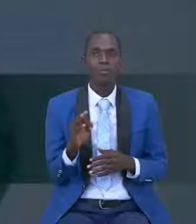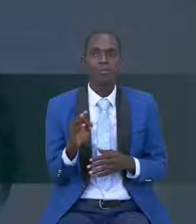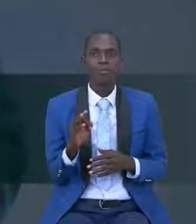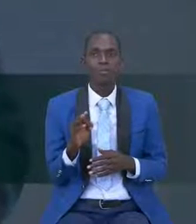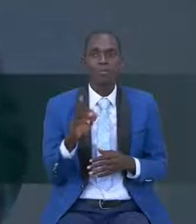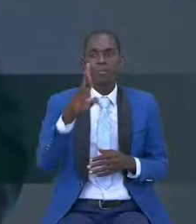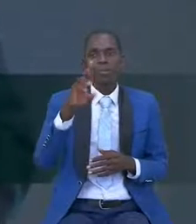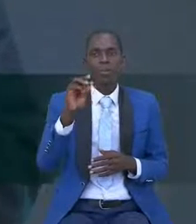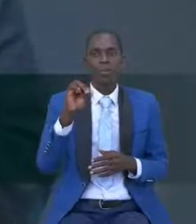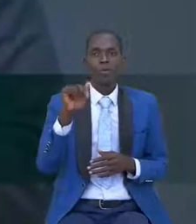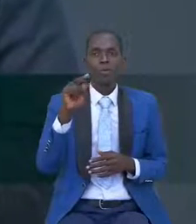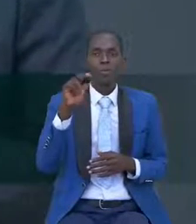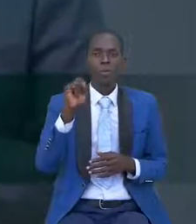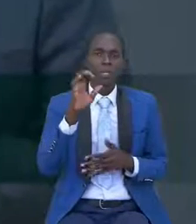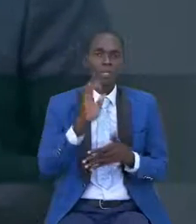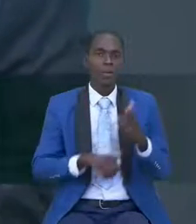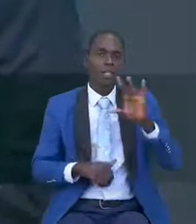En Romains 8,